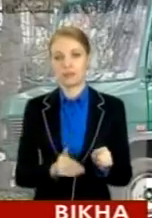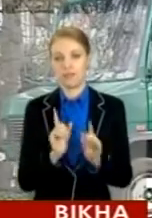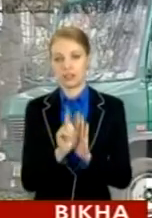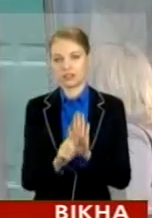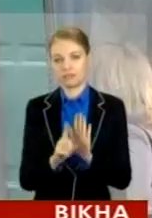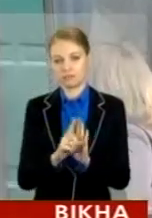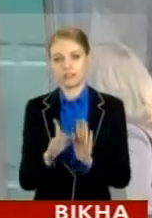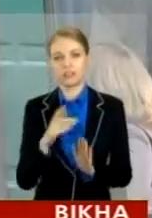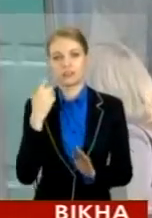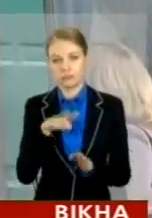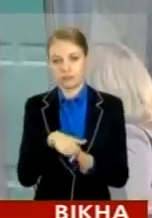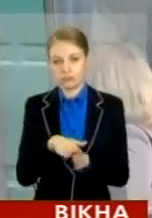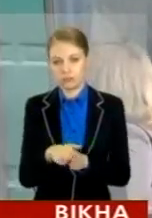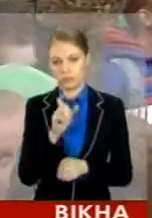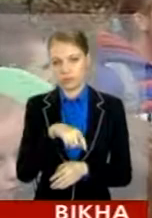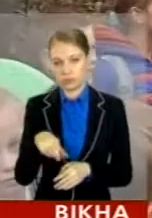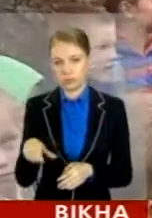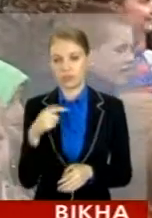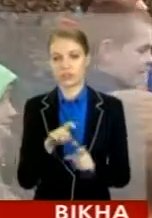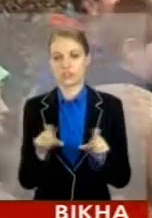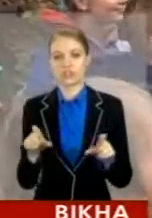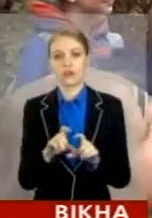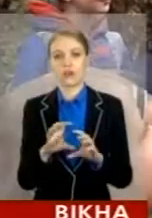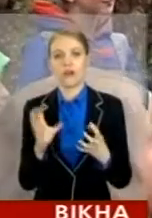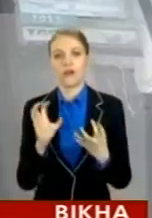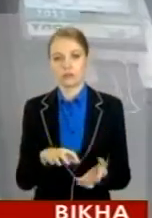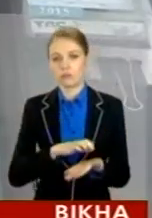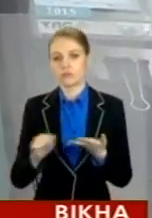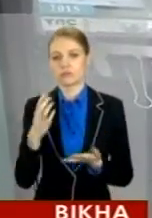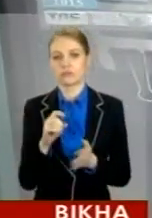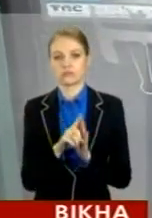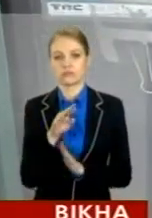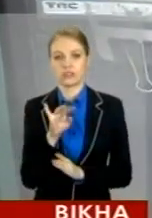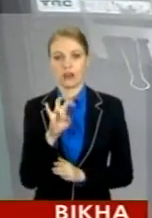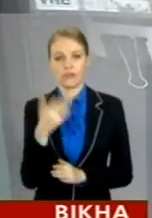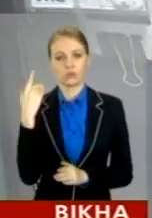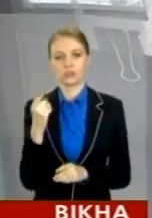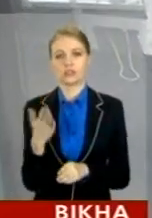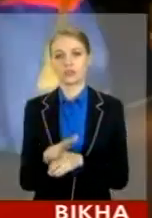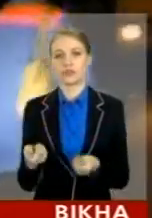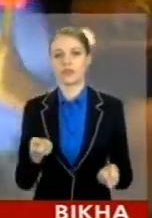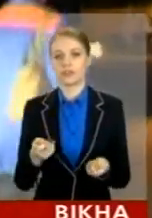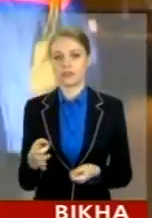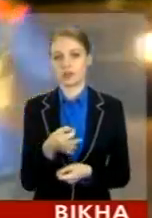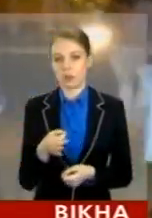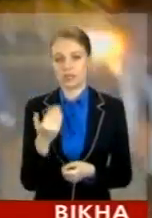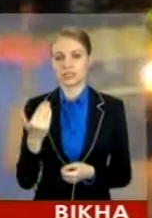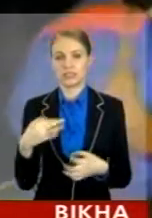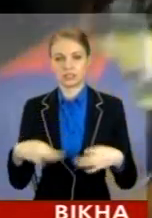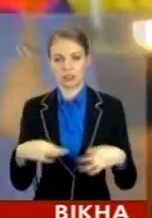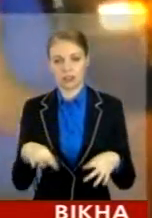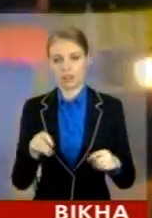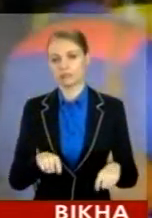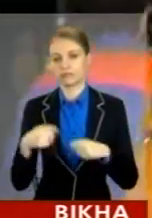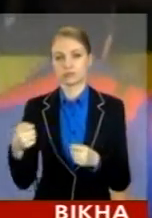рейсом переважно будком забитим людей шкільного автобуса у цих Дітей забрали ще у травні Тоді за розпорядженням керівництва області їхній транспорт